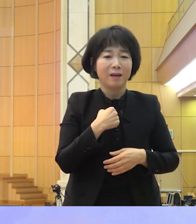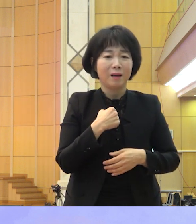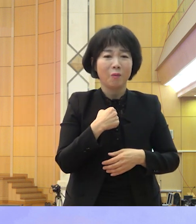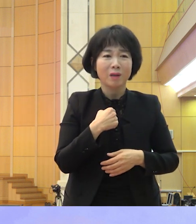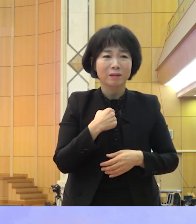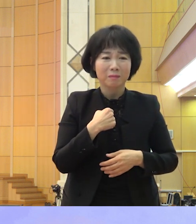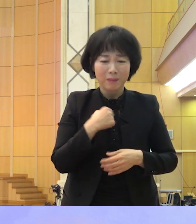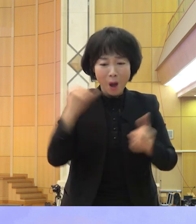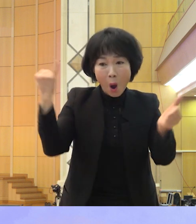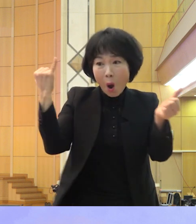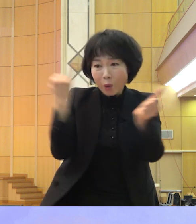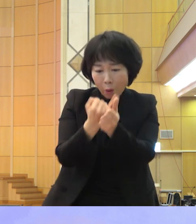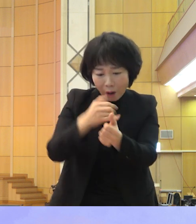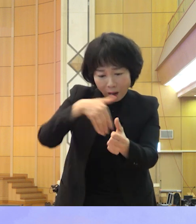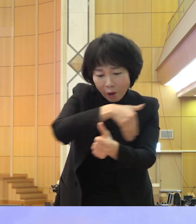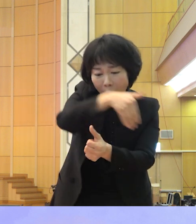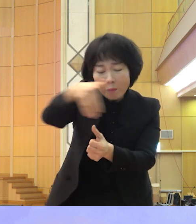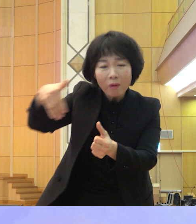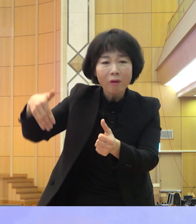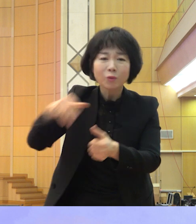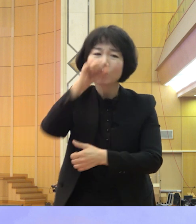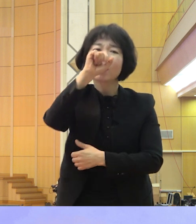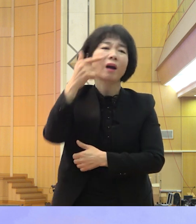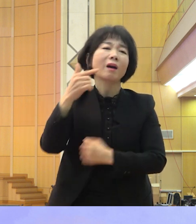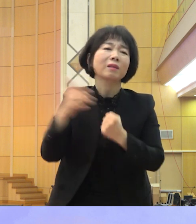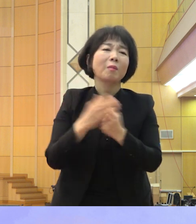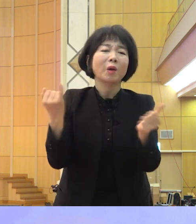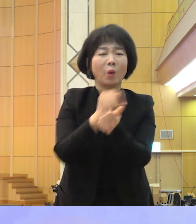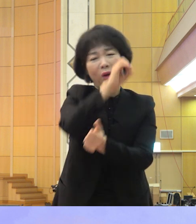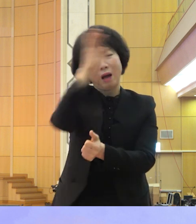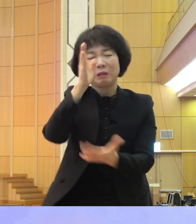형편이 못 돼서 결혼식 못 하다가